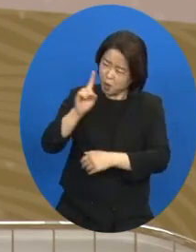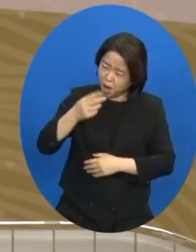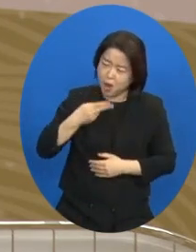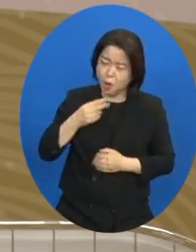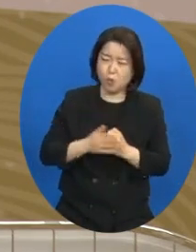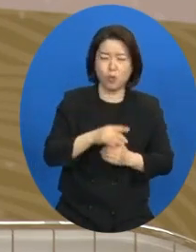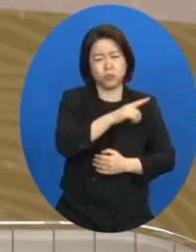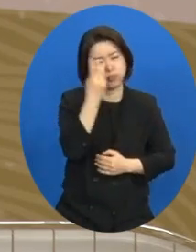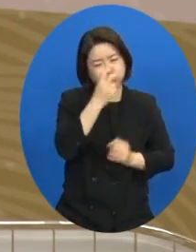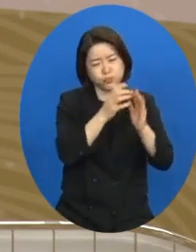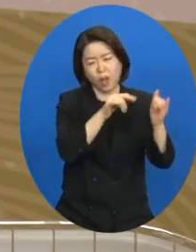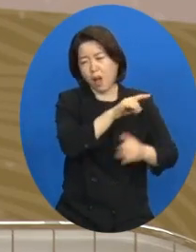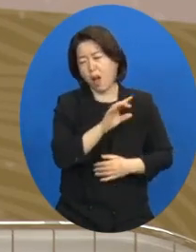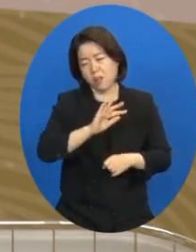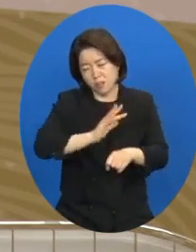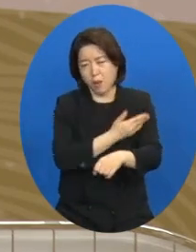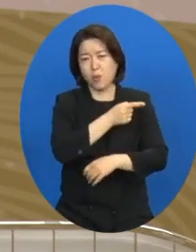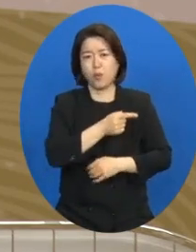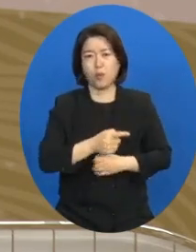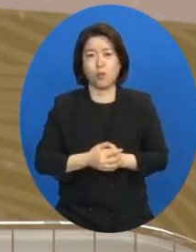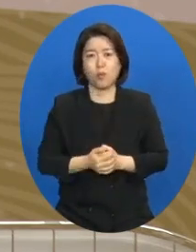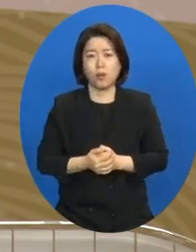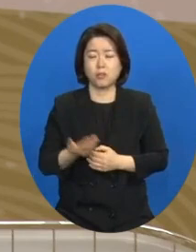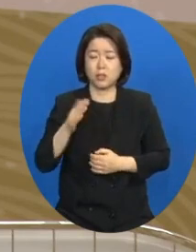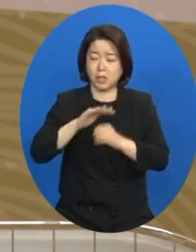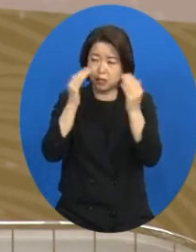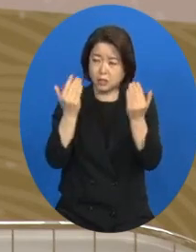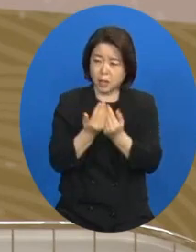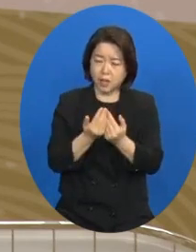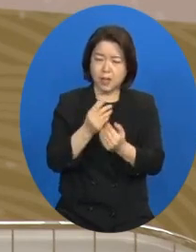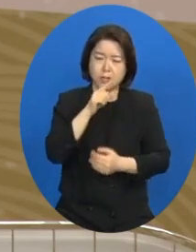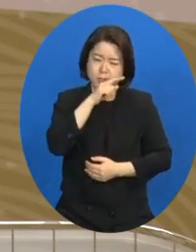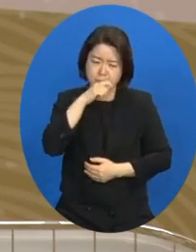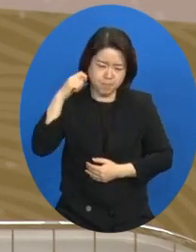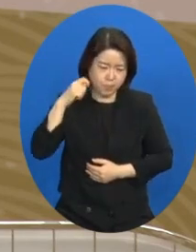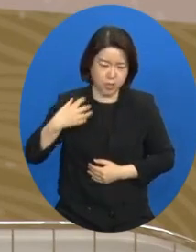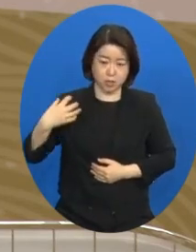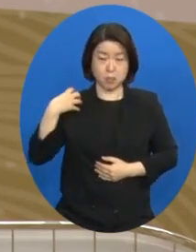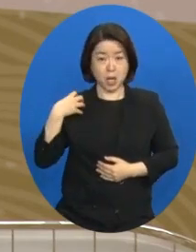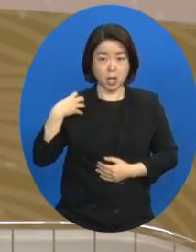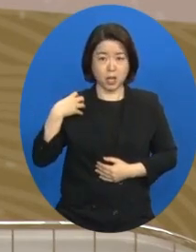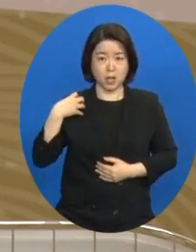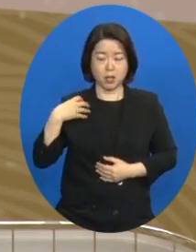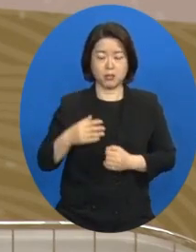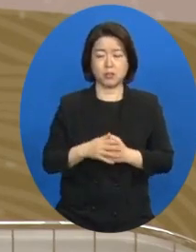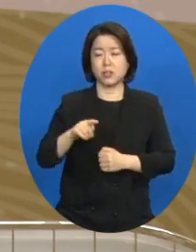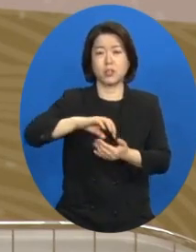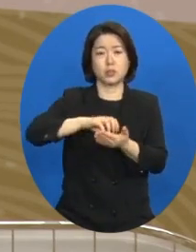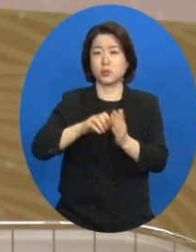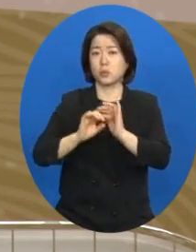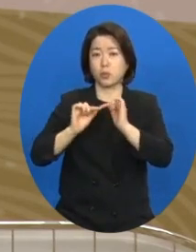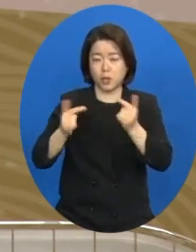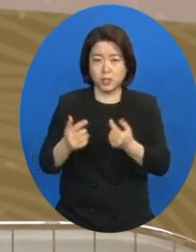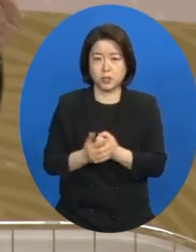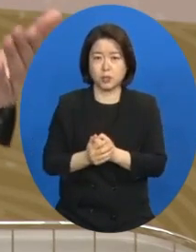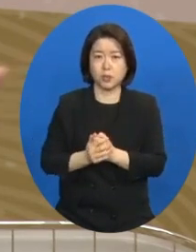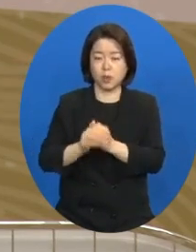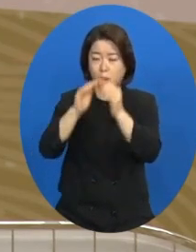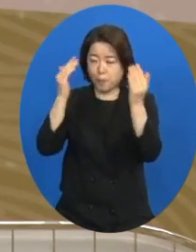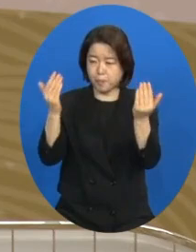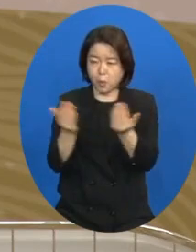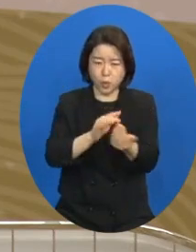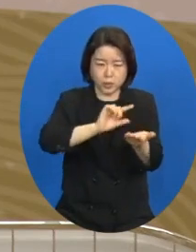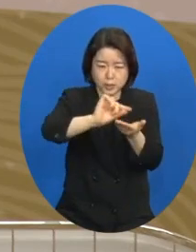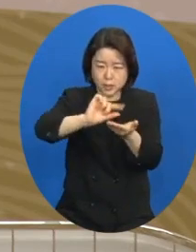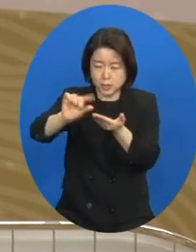분이 잘못한 건데 그걸 다 감수 해야 된다는 근데 그 정도가 아니고 모든 지방에